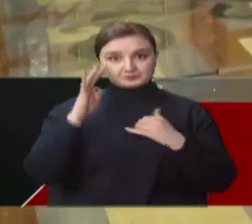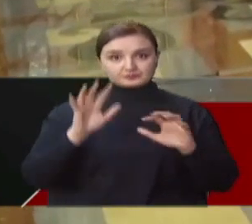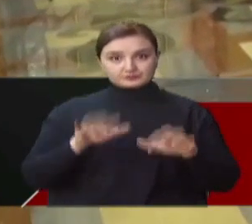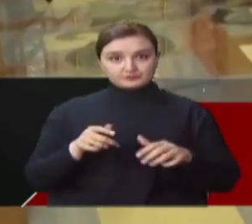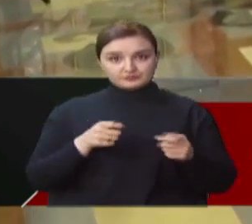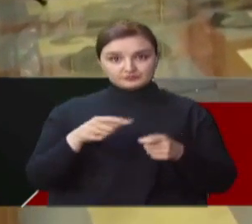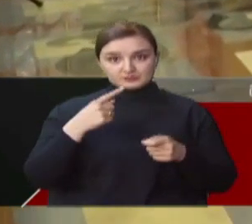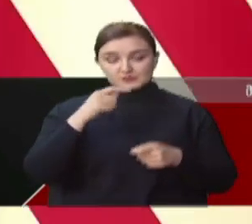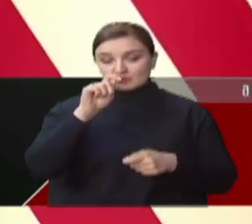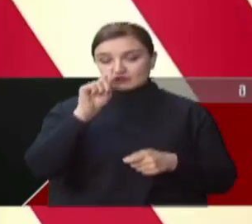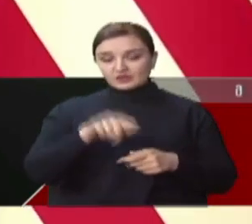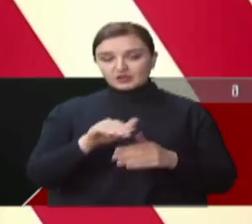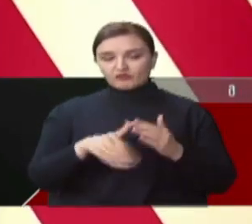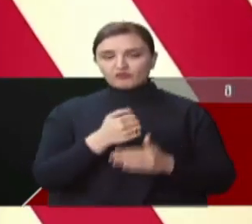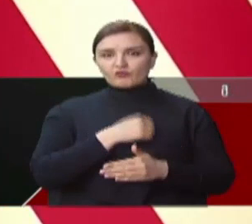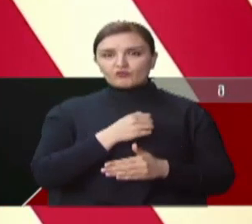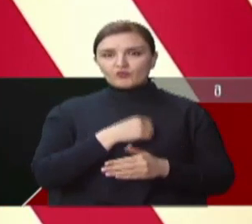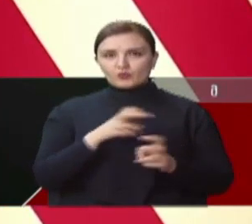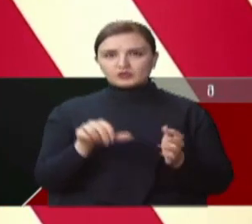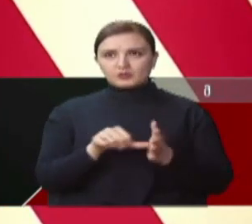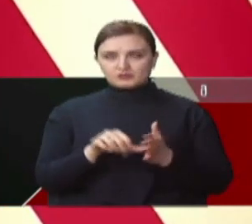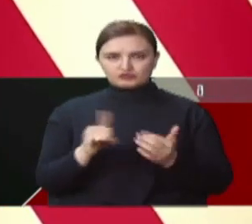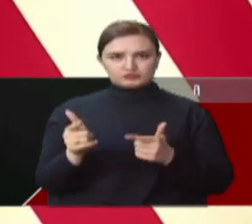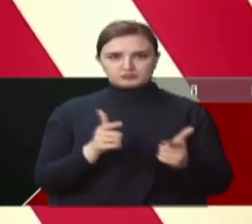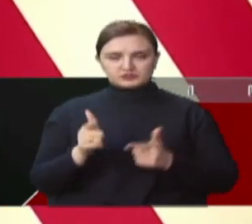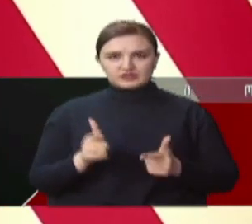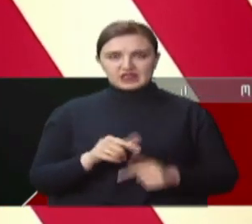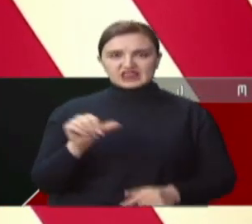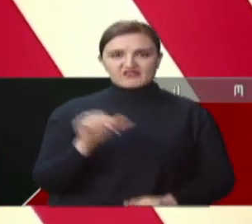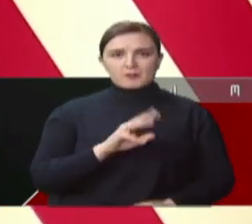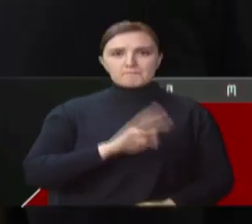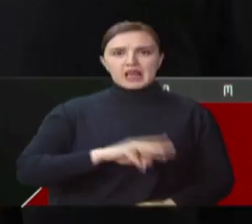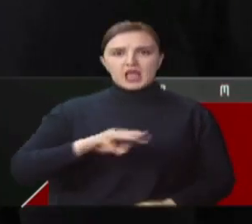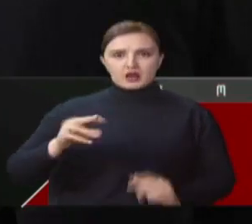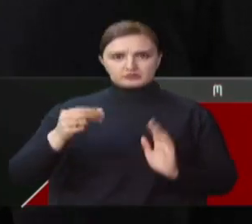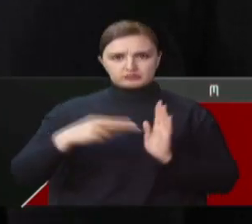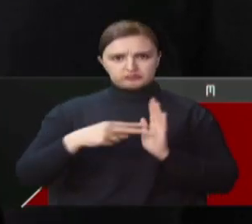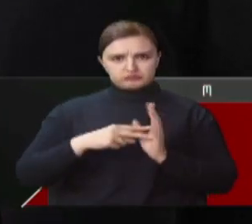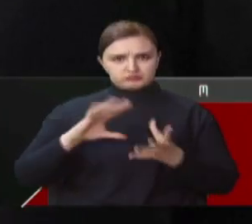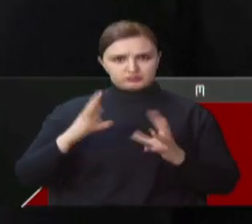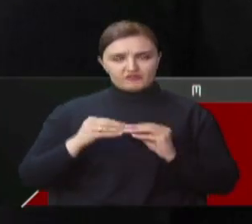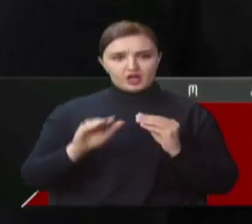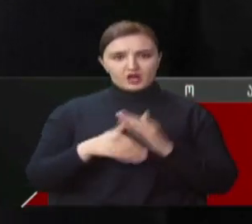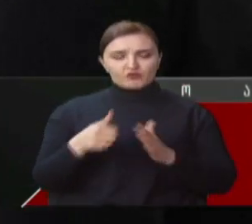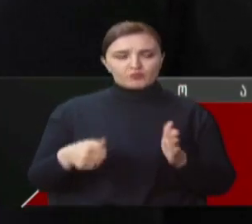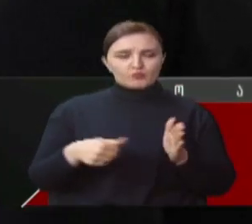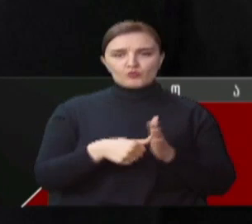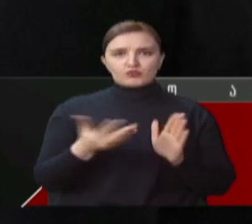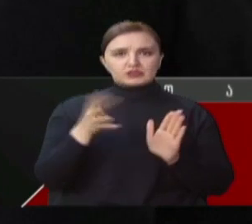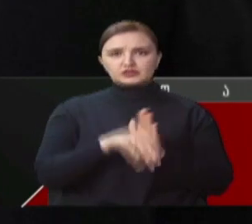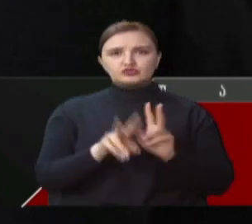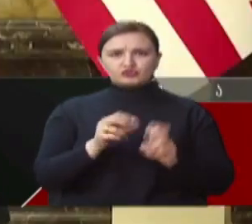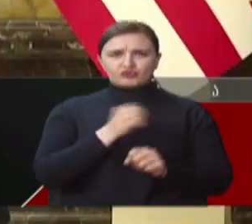თქვა, რომ უკრაინისთვის ახალი სამხედრო დახმარება მზადდება. 9.5 მილიარდის ღირებულების დახმარების ახალი პაკეტი მოიცავს